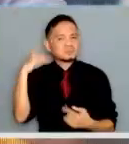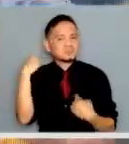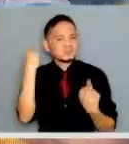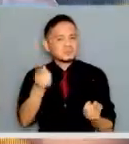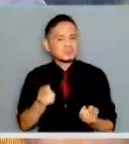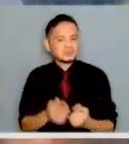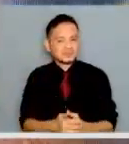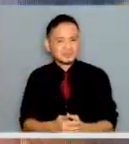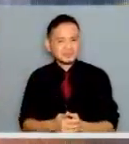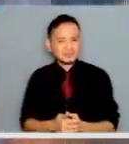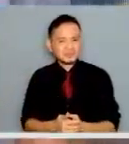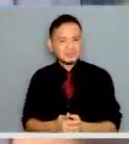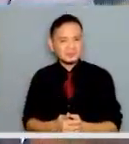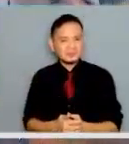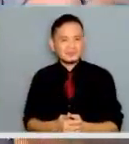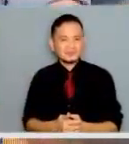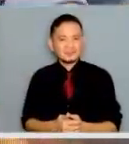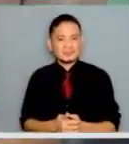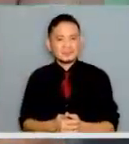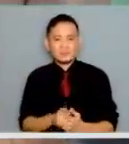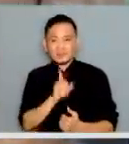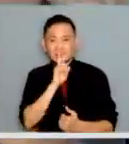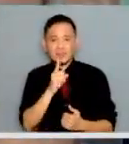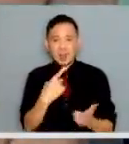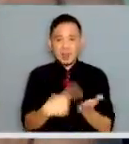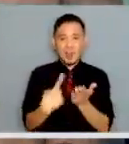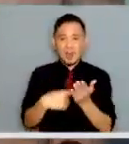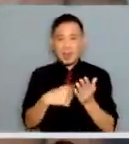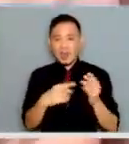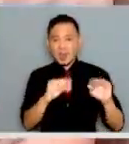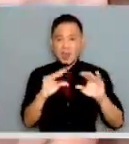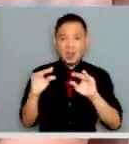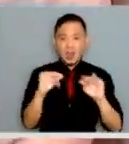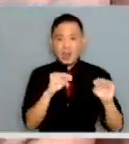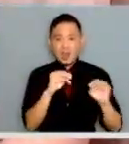dialogue, tamang-tama to. Kumakanta lang siya.